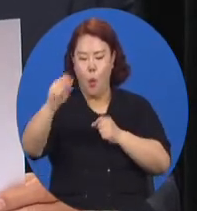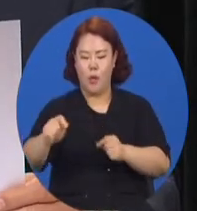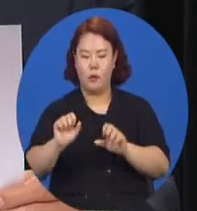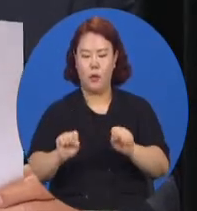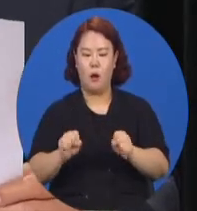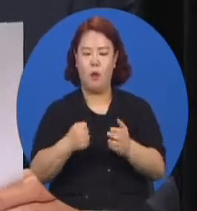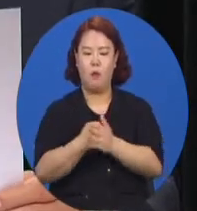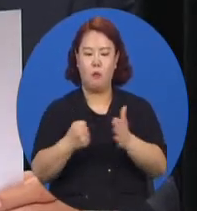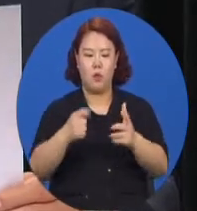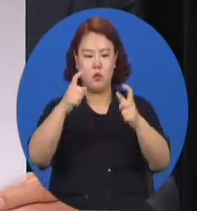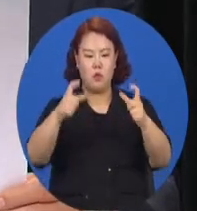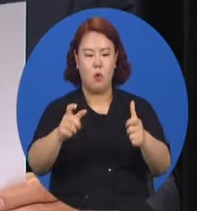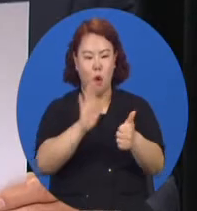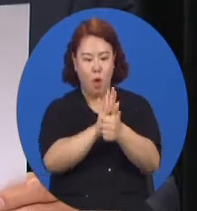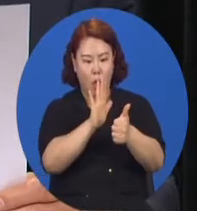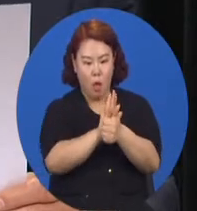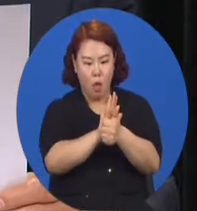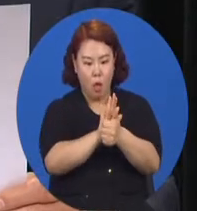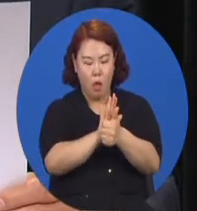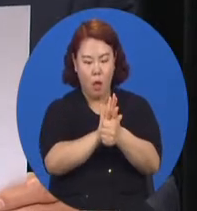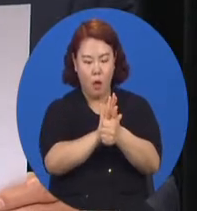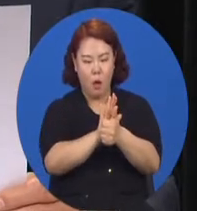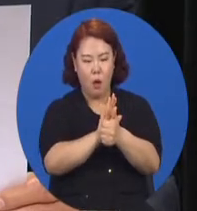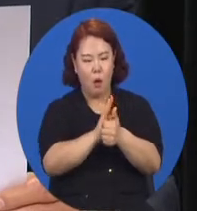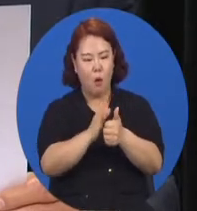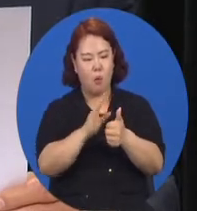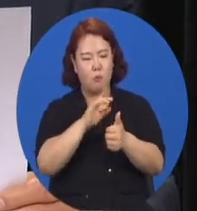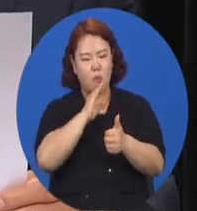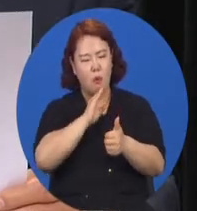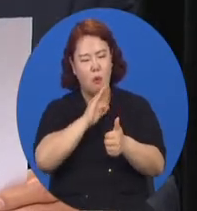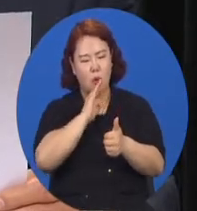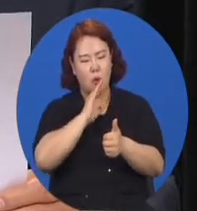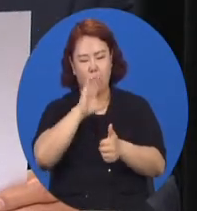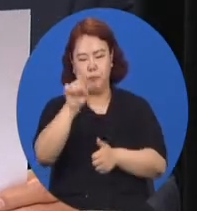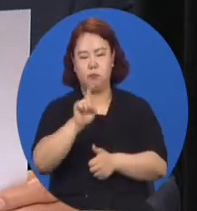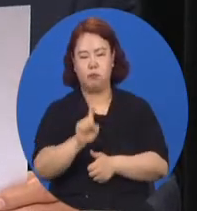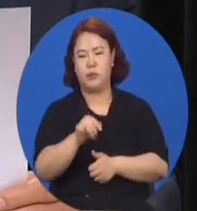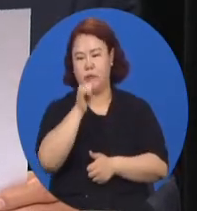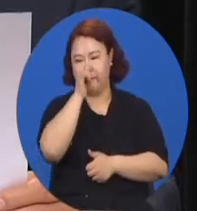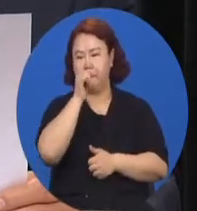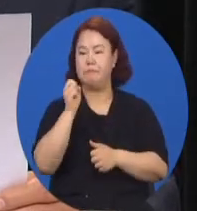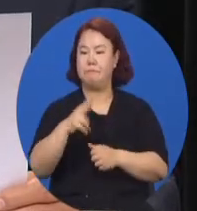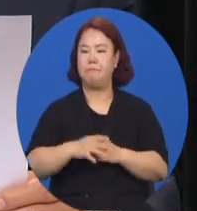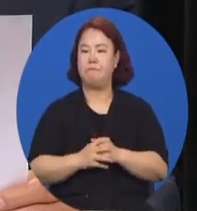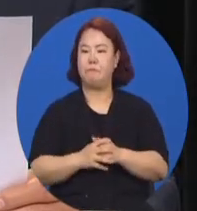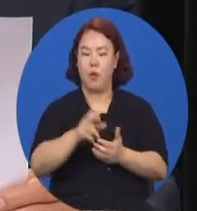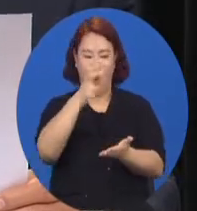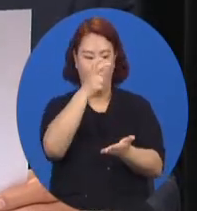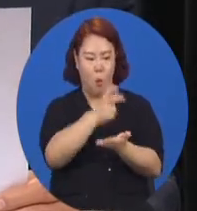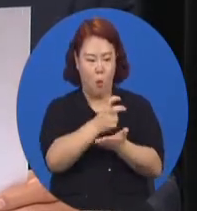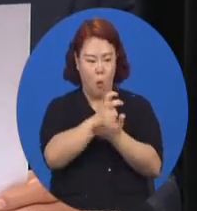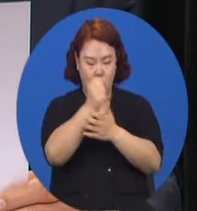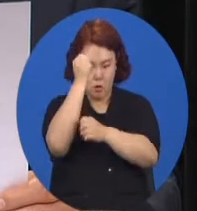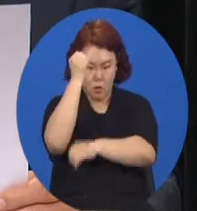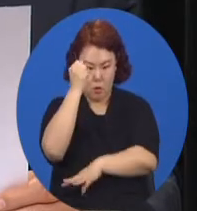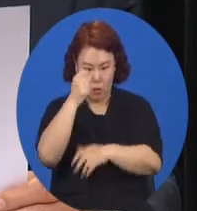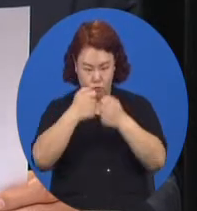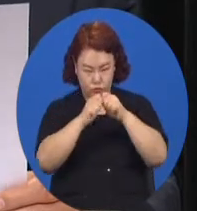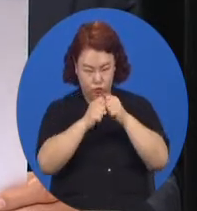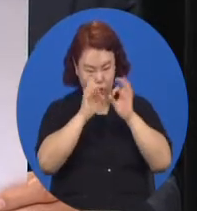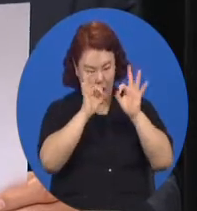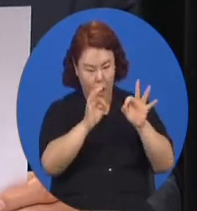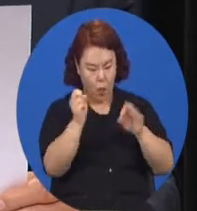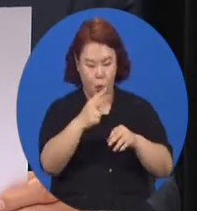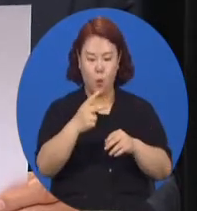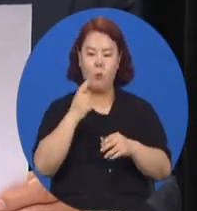논리는 그렇게 전적으로 맞는다고만은 볼 수가 없을 것 같습니다. 이 법적 근거는 따져보셨는지